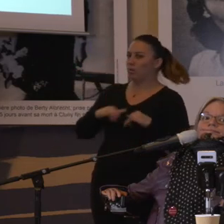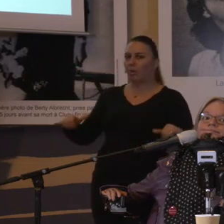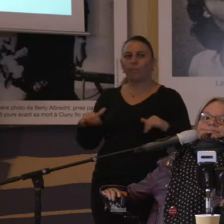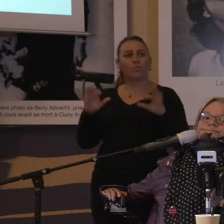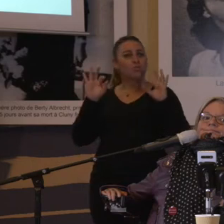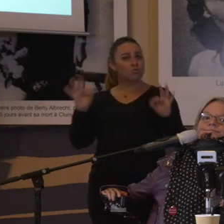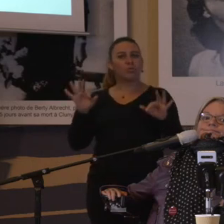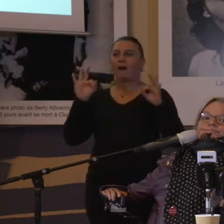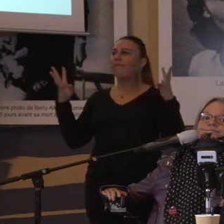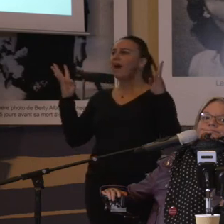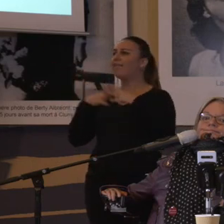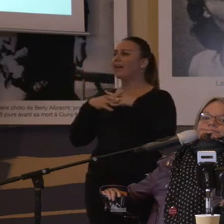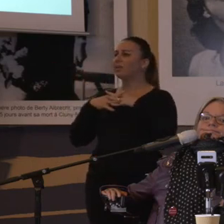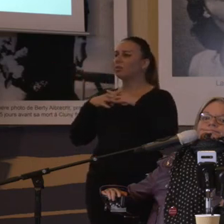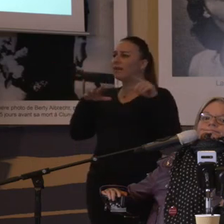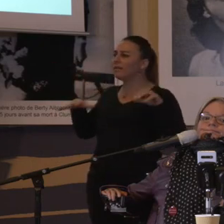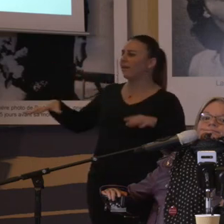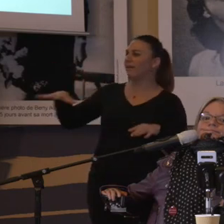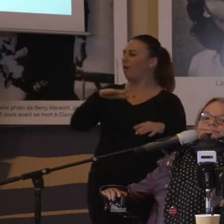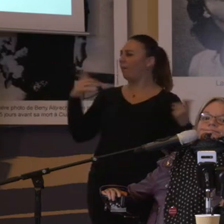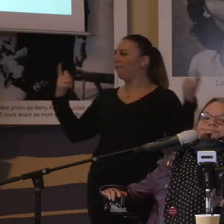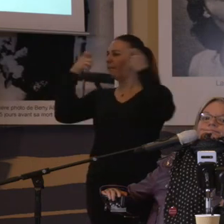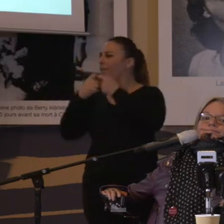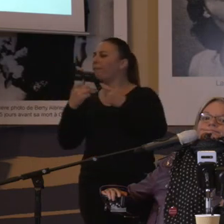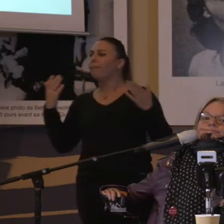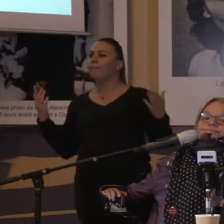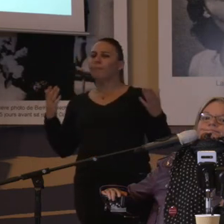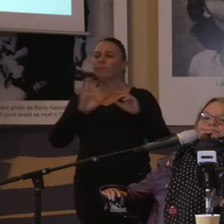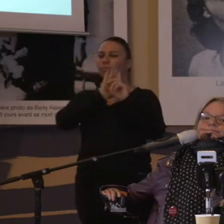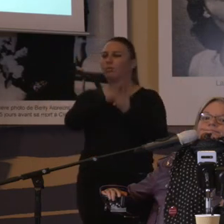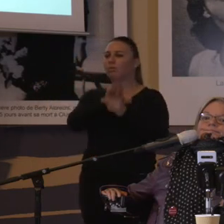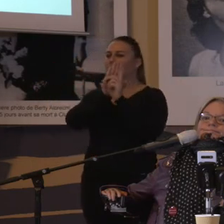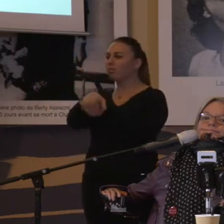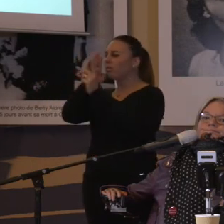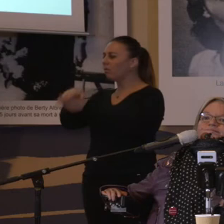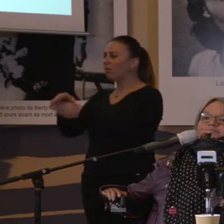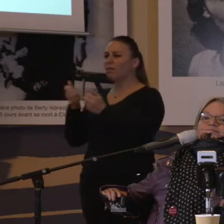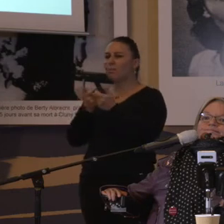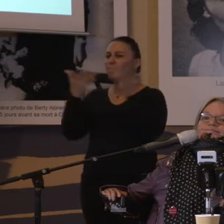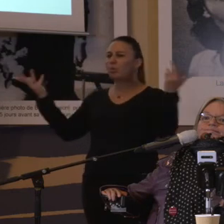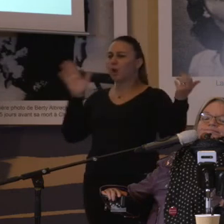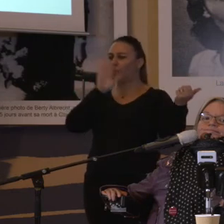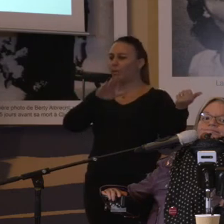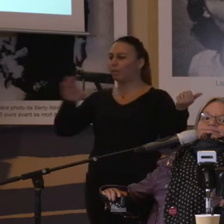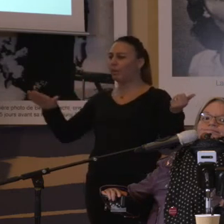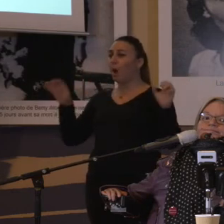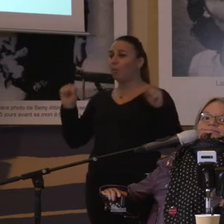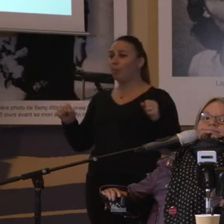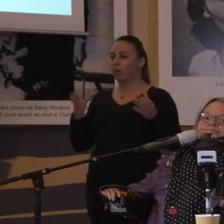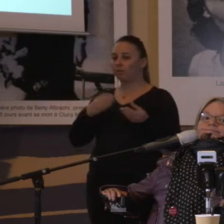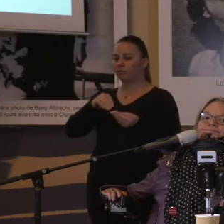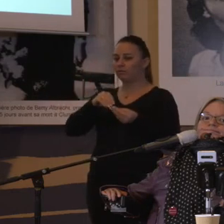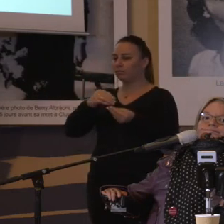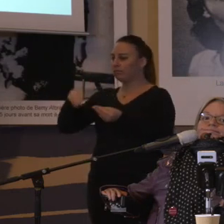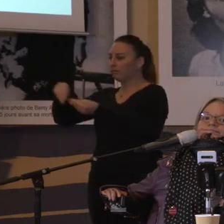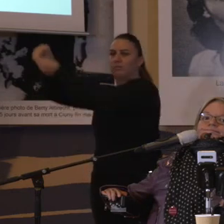question de l'intersectionnalité, c'est-à-dire que les différentes discriminations que nous vivons, elles se cumulent. C'est-à-dire que